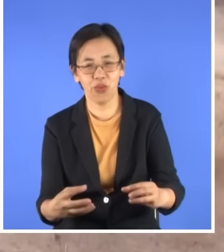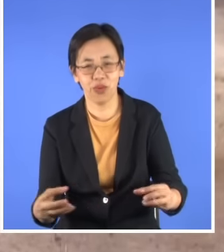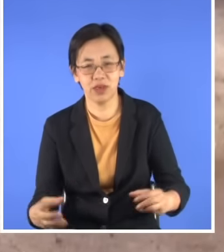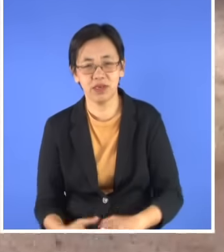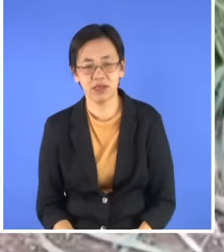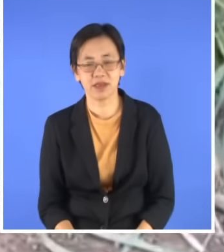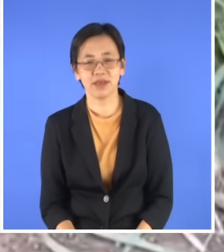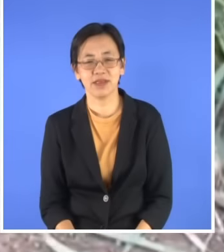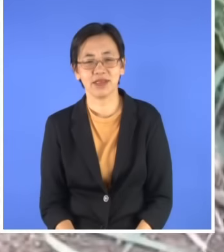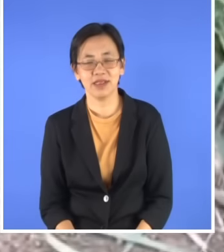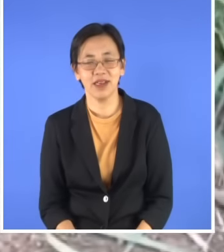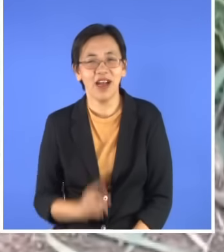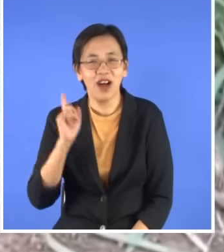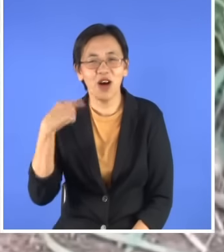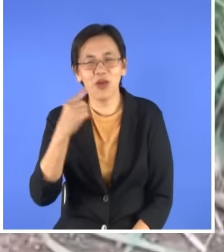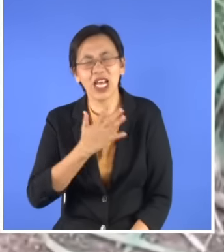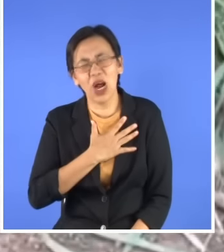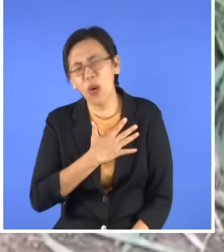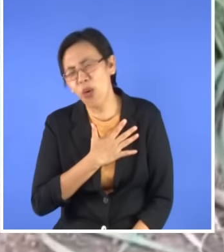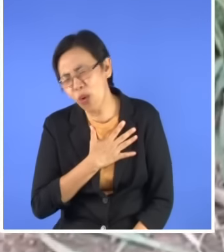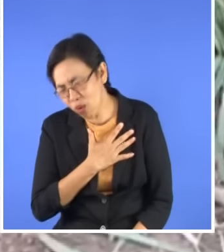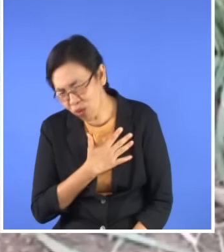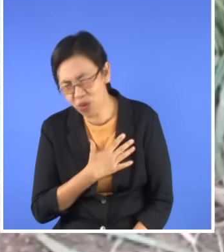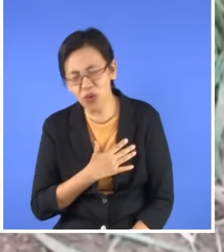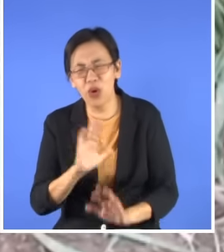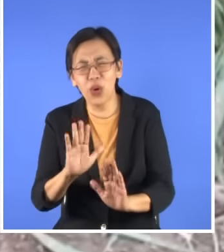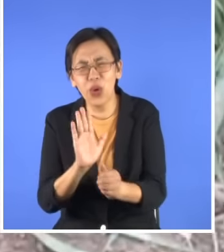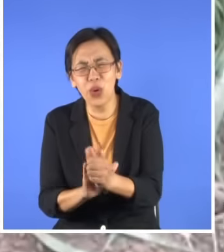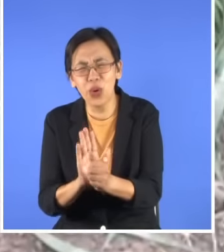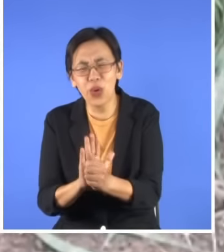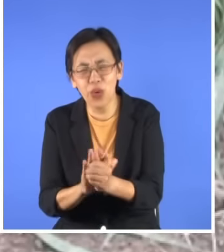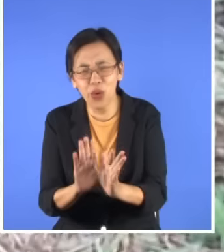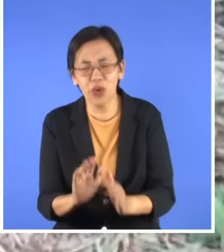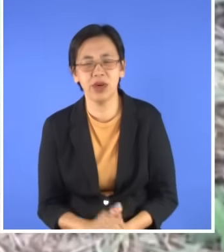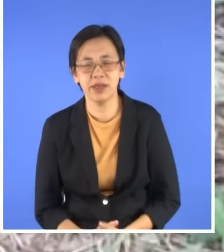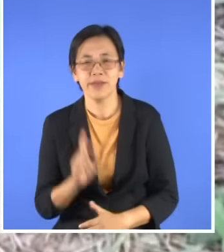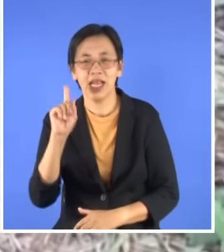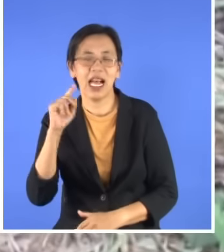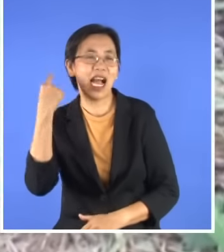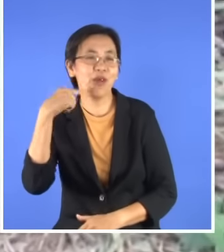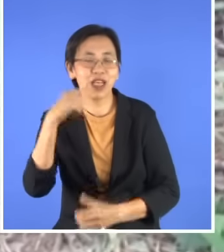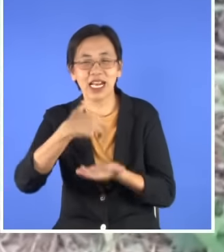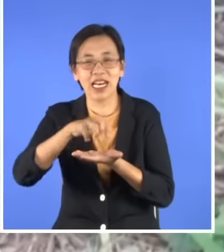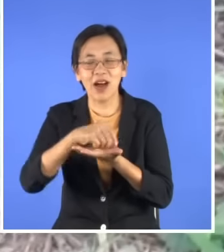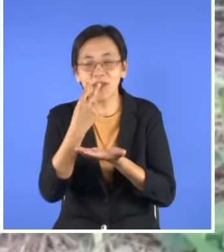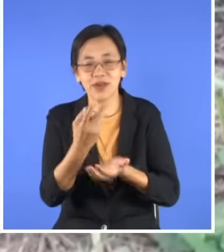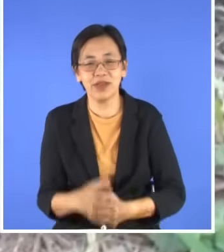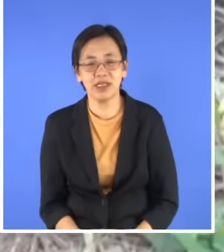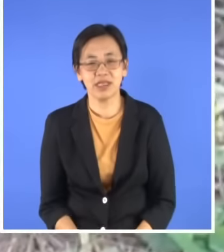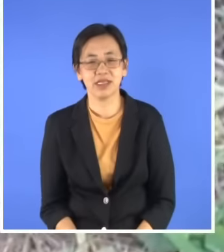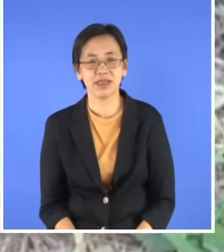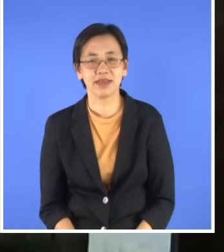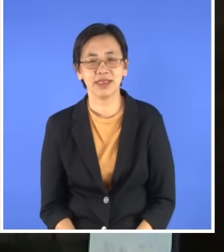โอ้ยน้องเจี๊ยบเราขวัญเอ้ยขวัญมาขวัญเอ้ยขวัญมาอ้าวฟังหน่อยผู้สื่อข่าวสาวเราฮะ ต้องขับร